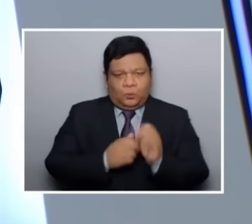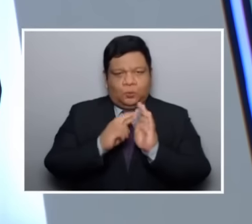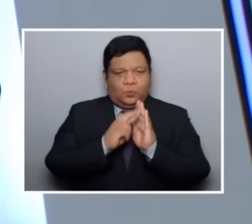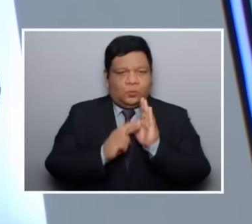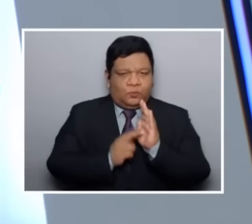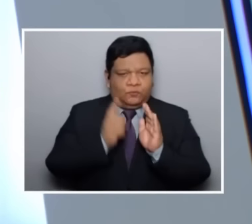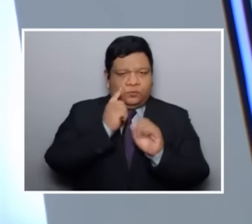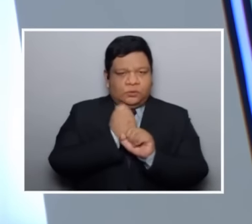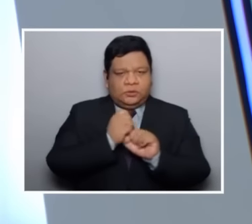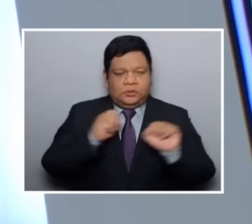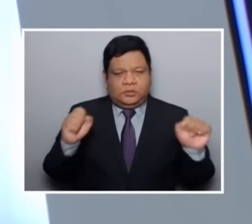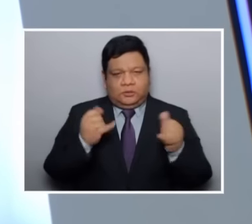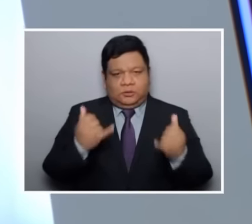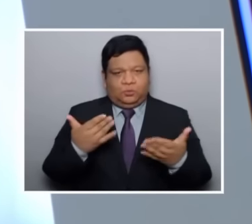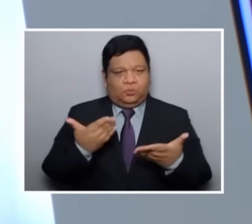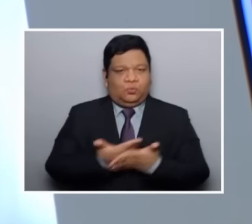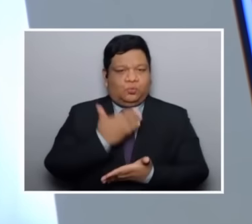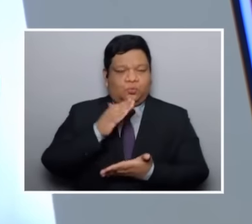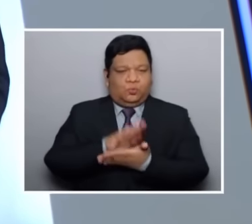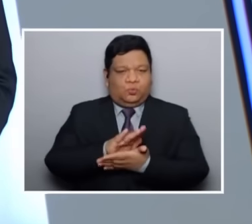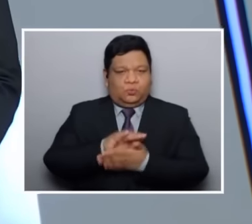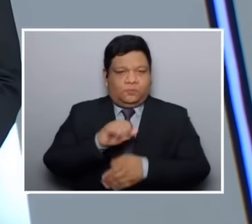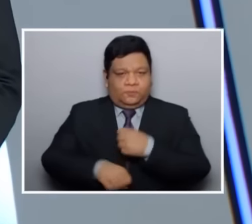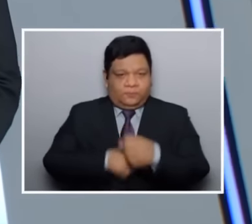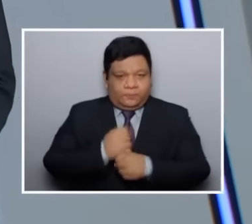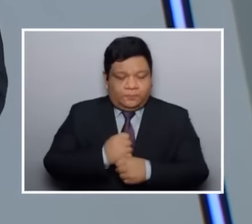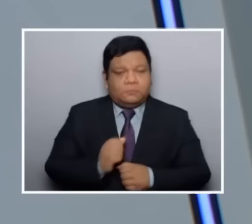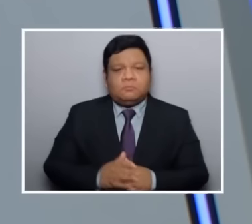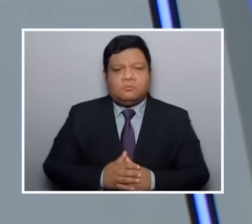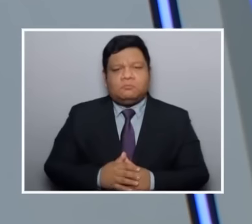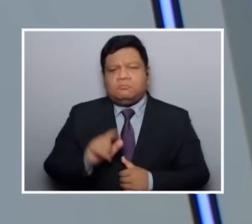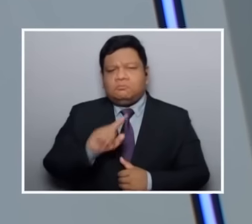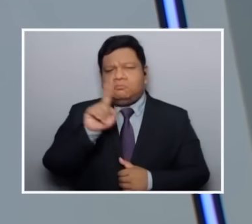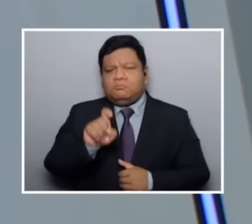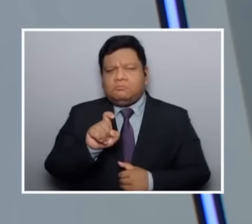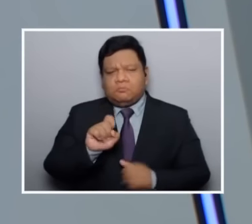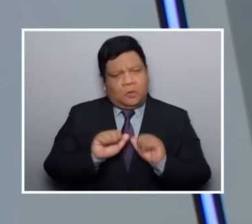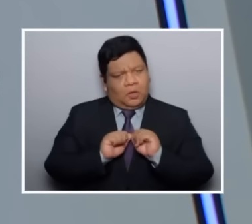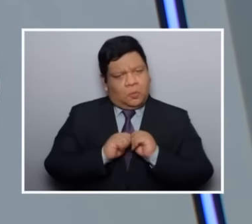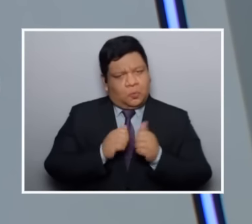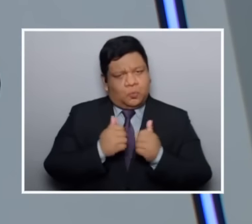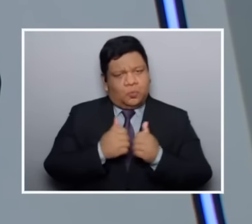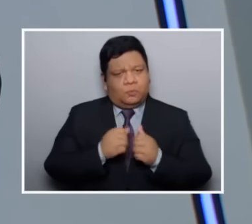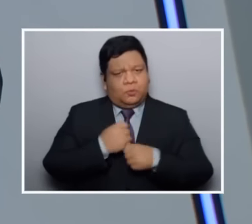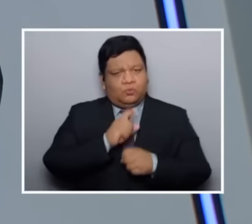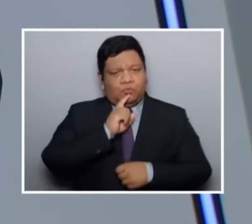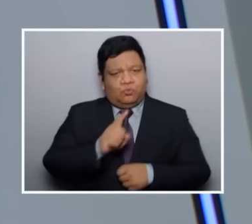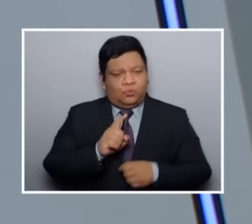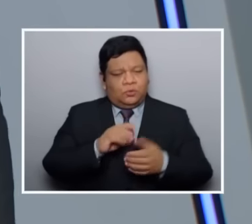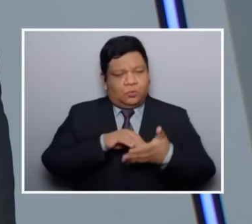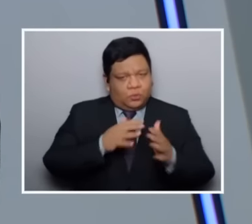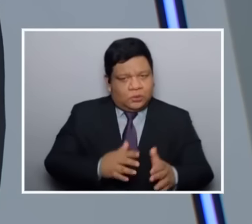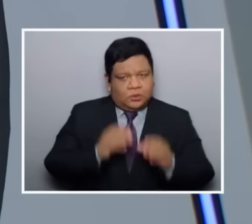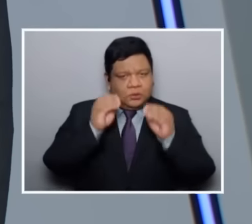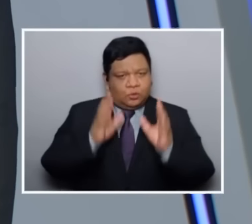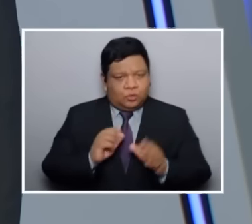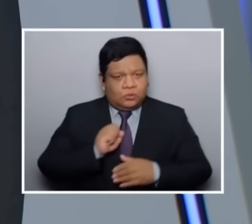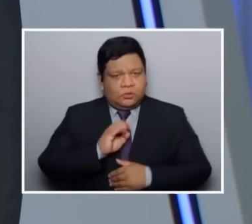ngayong bagong school year. Paano nga ba sinisiguro na ligtas sa COVID ng mga estudyante, guro at kawani? Alamin